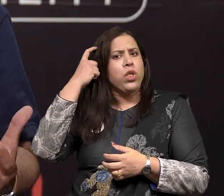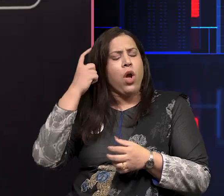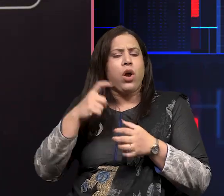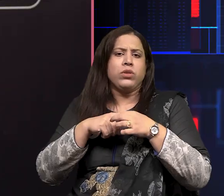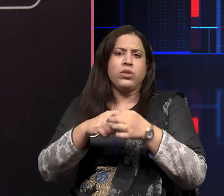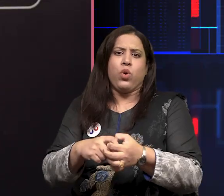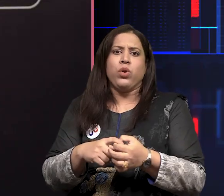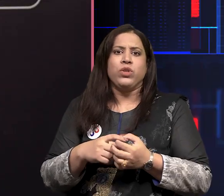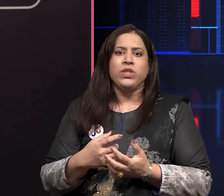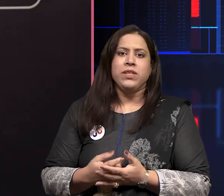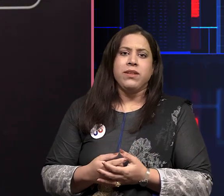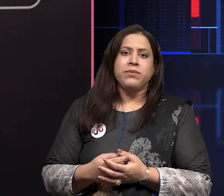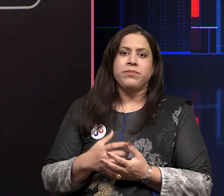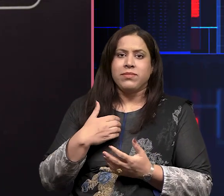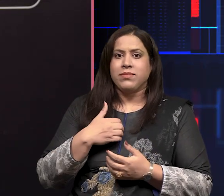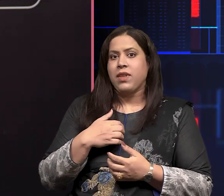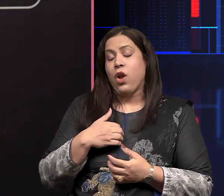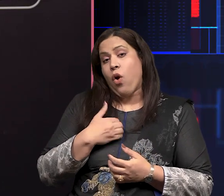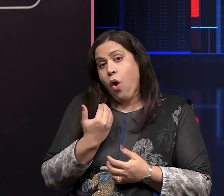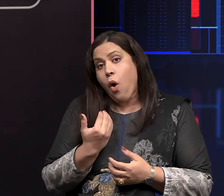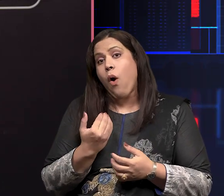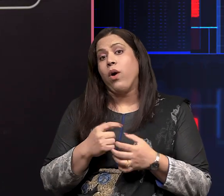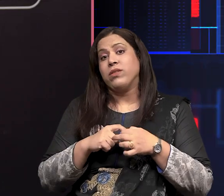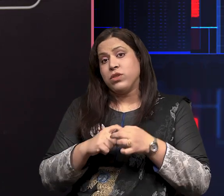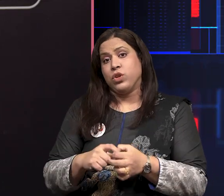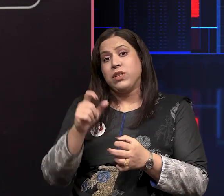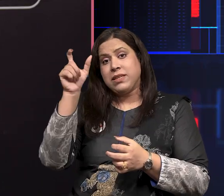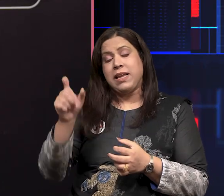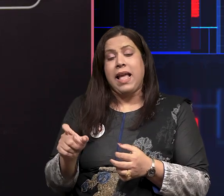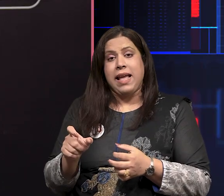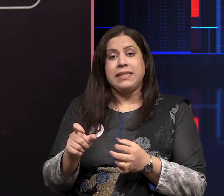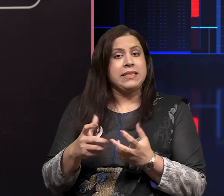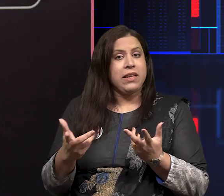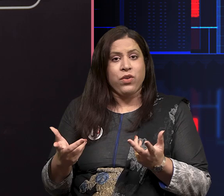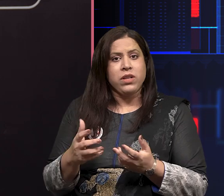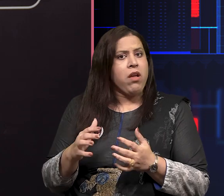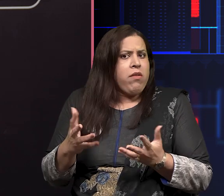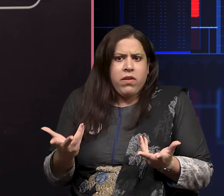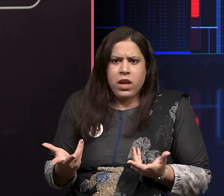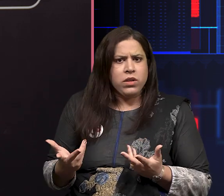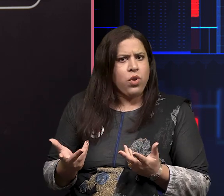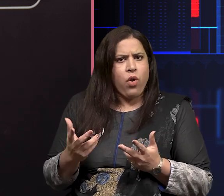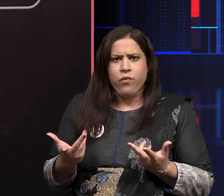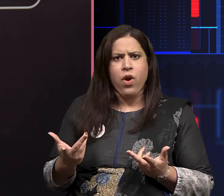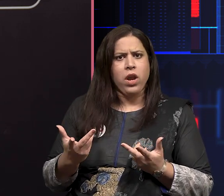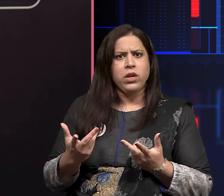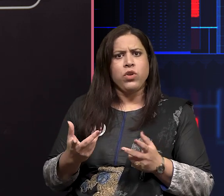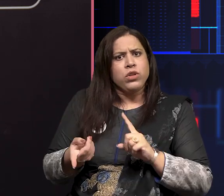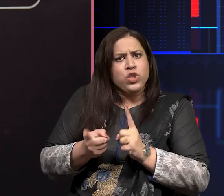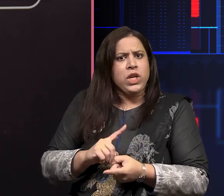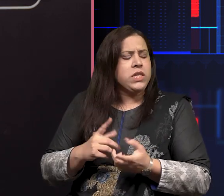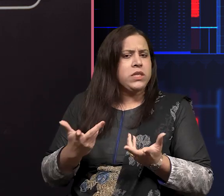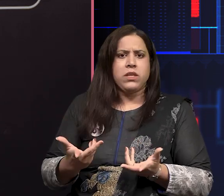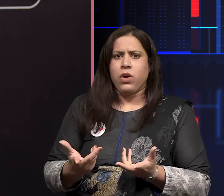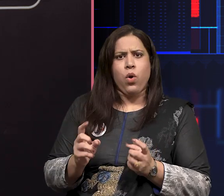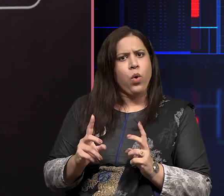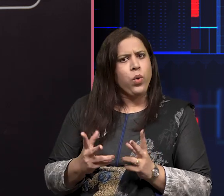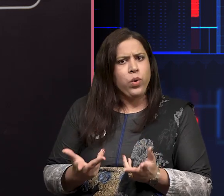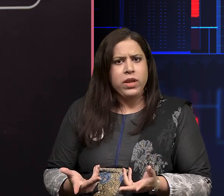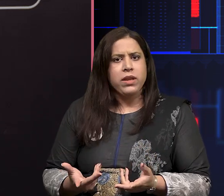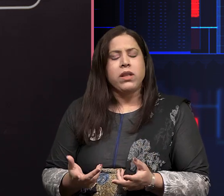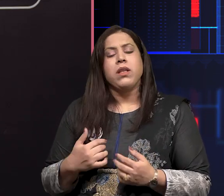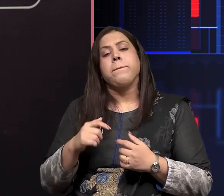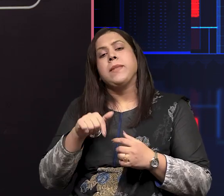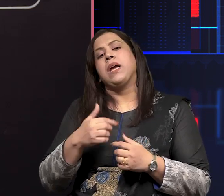about art as well. You can question your own beliefs in art as well. Or why not? Why not to change it? तो